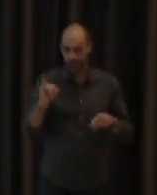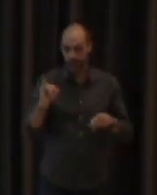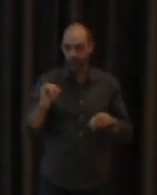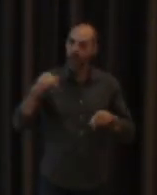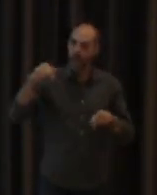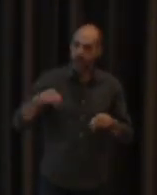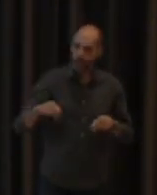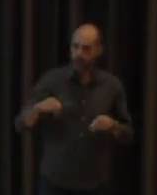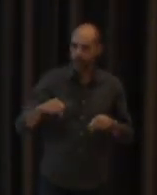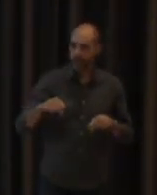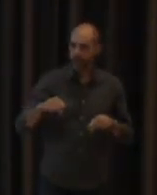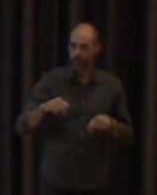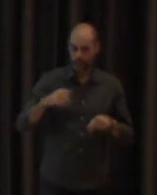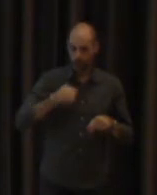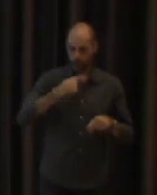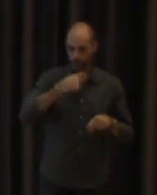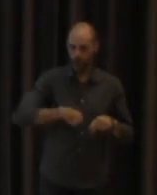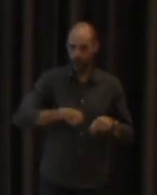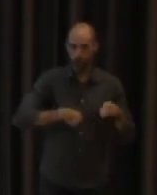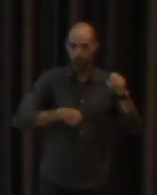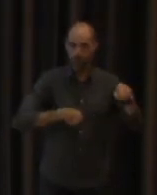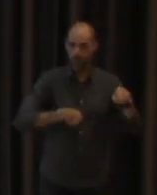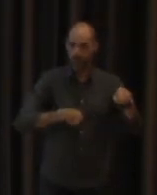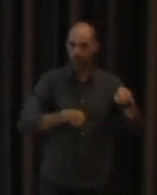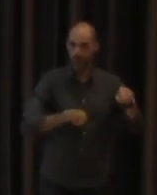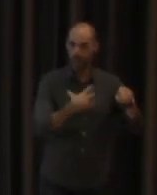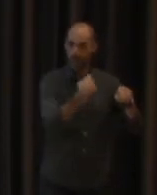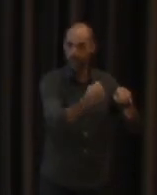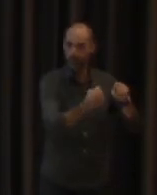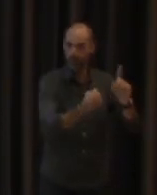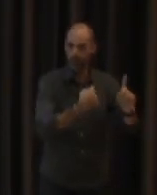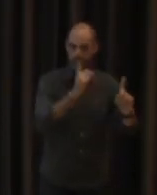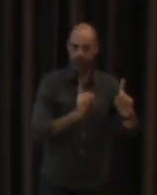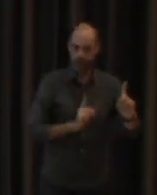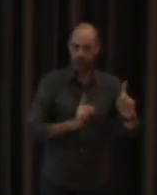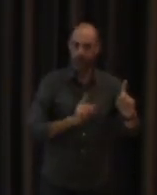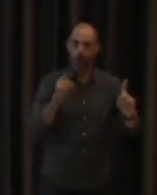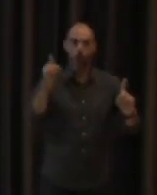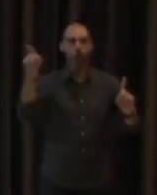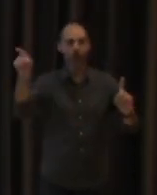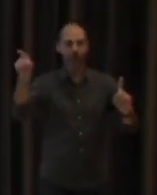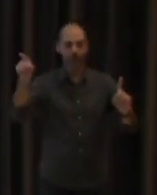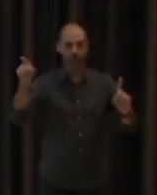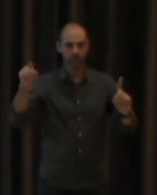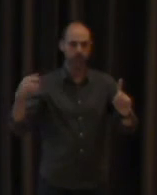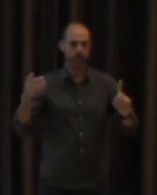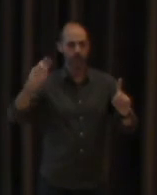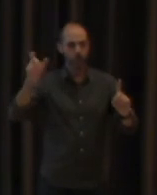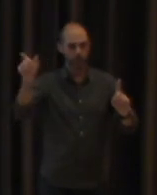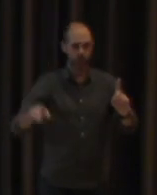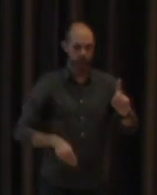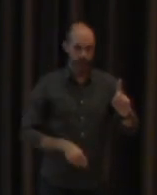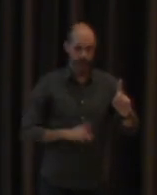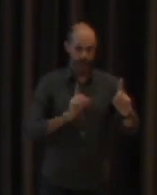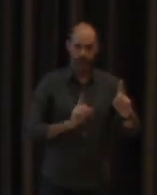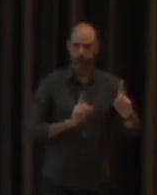ahir, més col·loquial, per assenyalar el lloc del receptor, i allà o allí per assenyalar el lloc que no és ni de l'emissor ni del receptor. I el fet